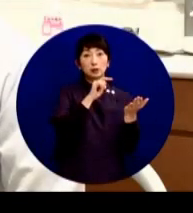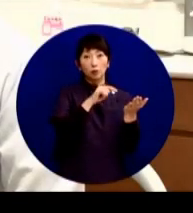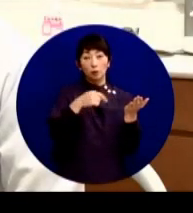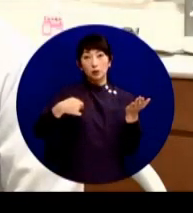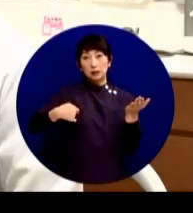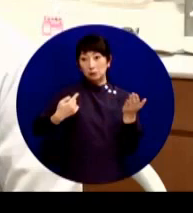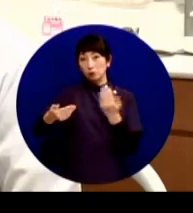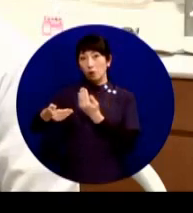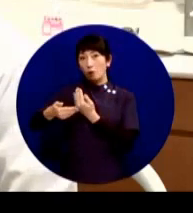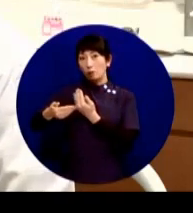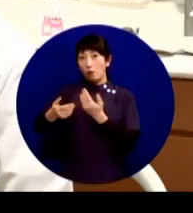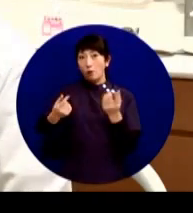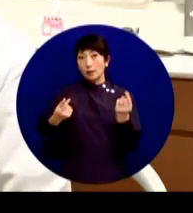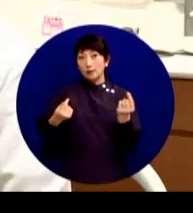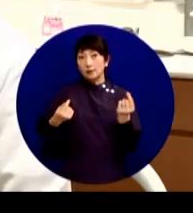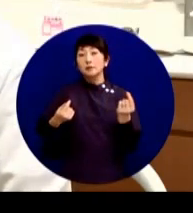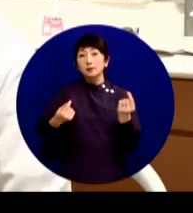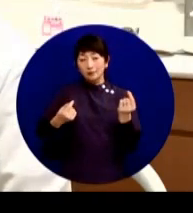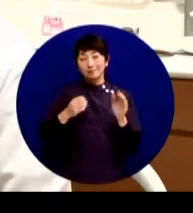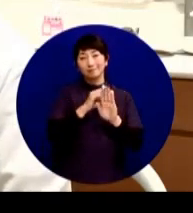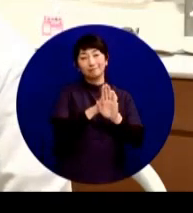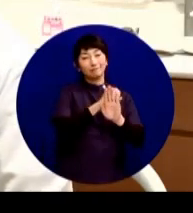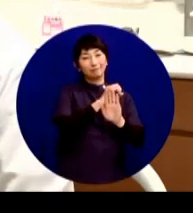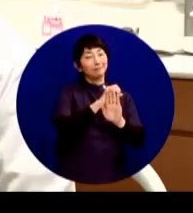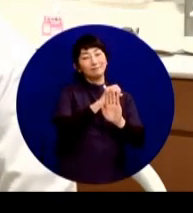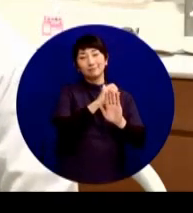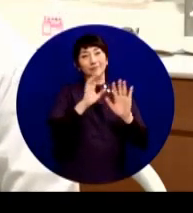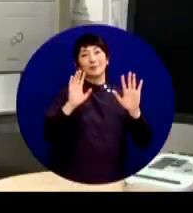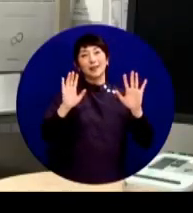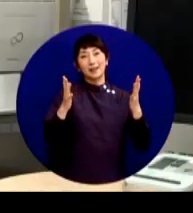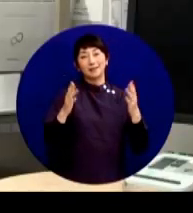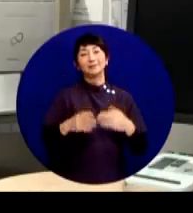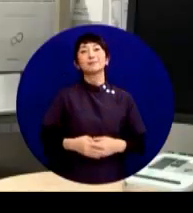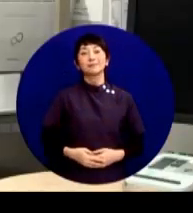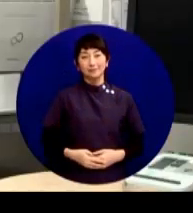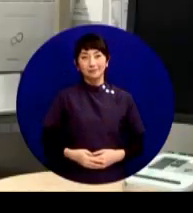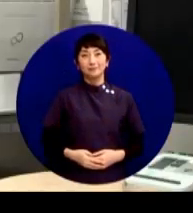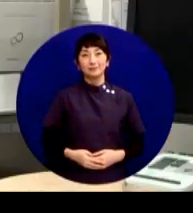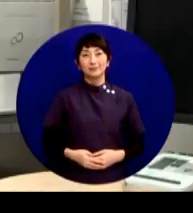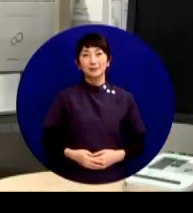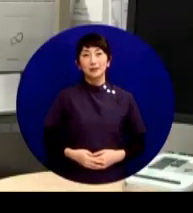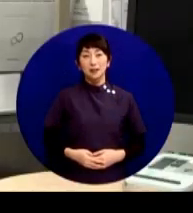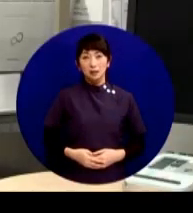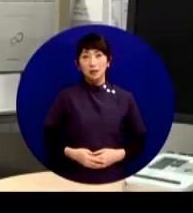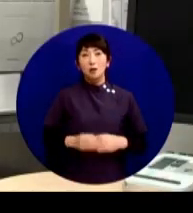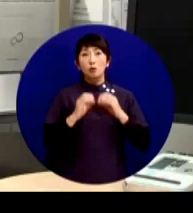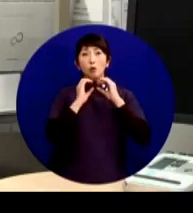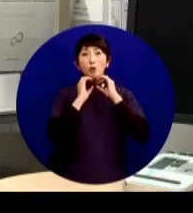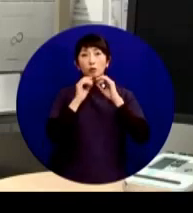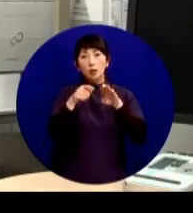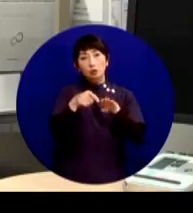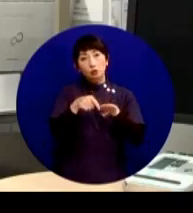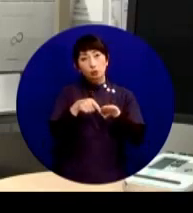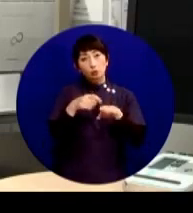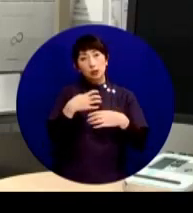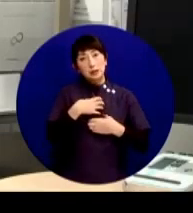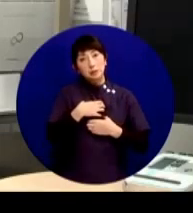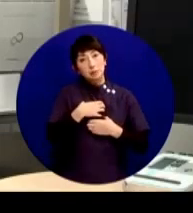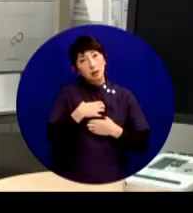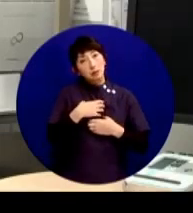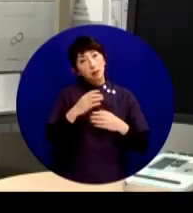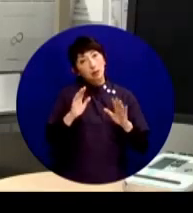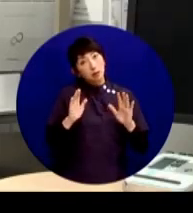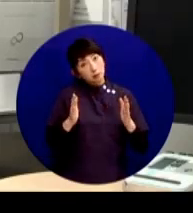充なので副作用はまずありません。 甲状腺の手術は特に問題はありません